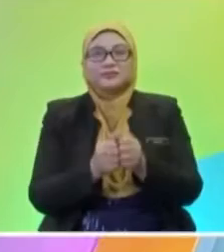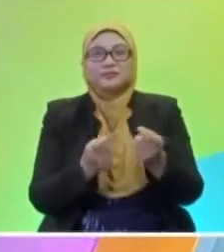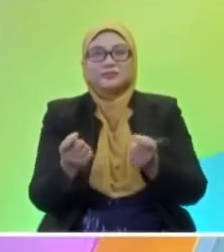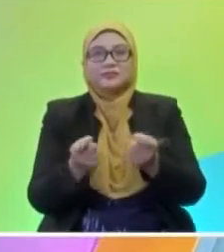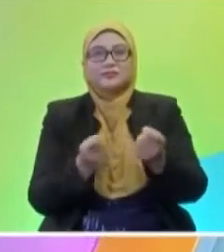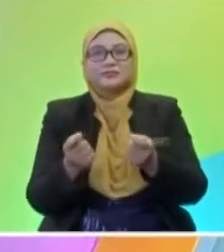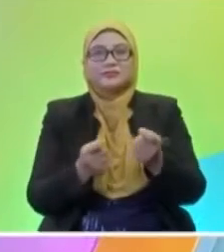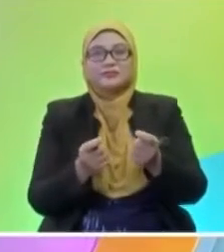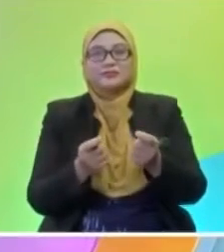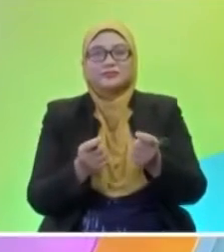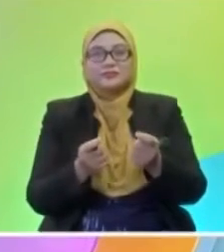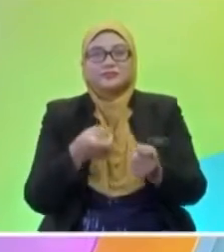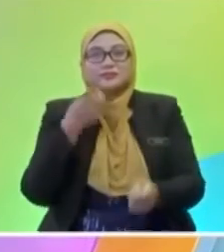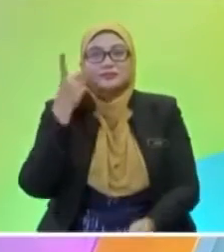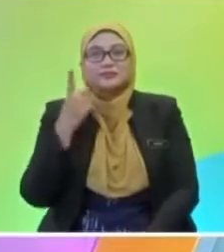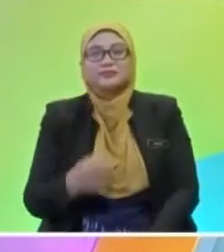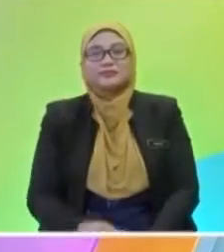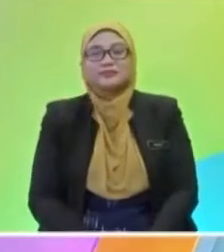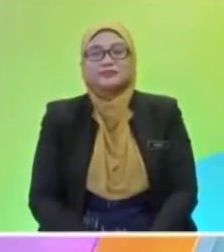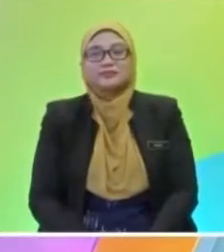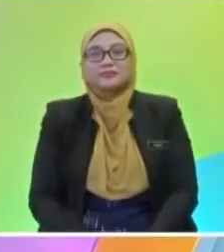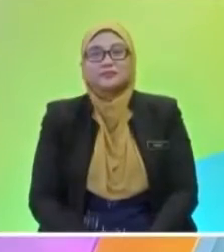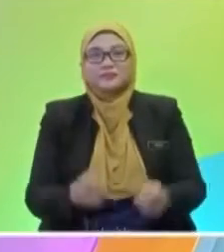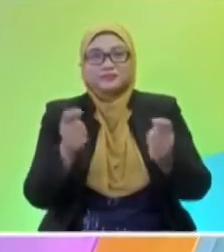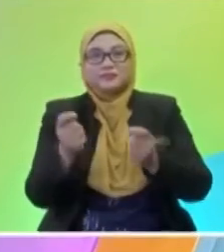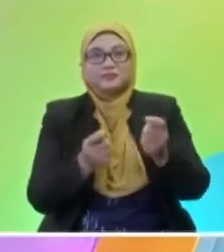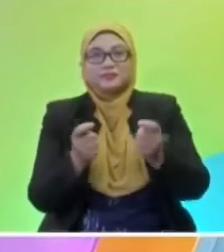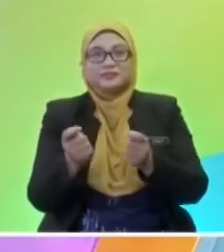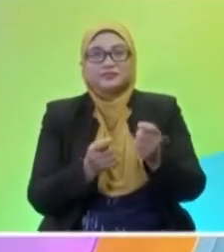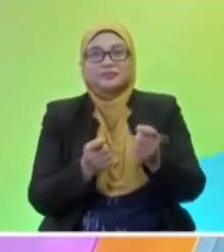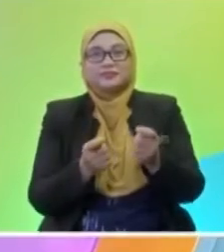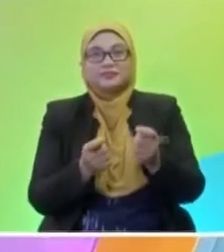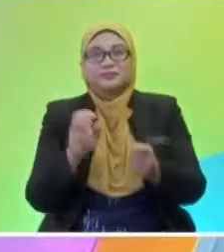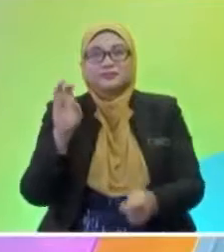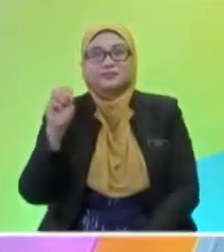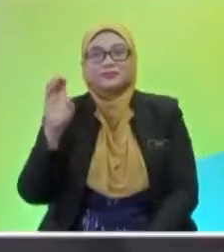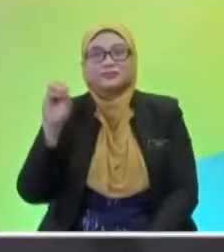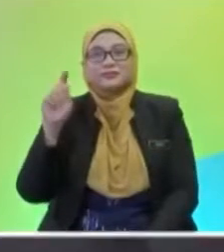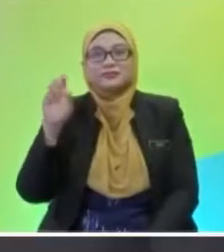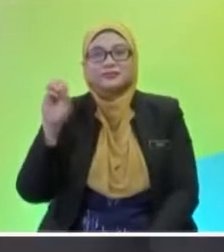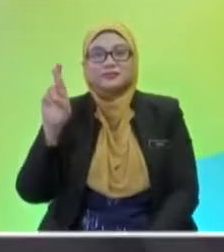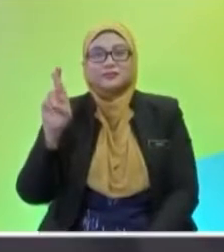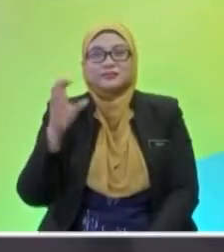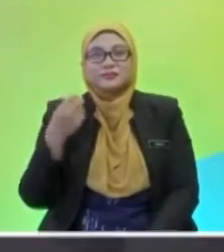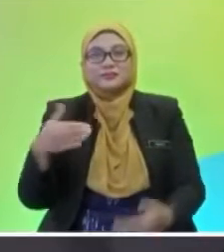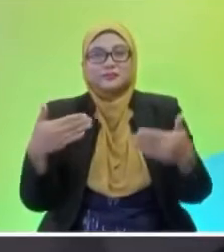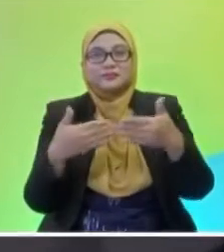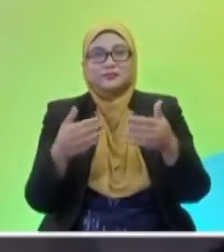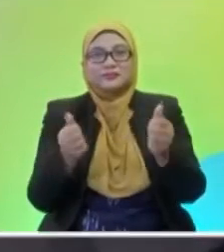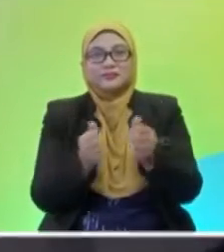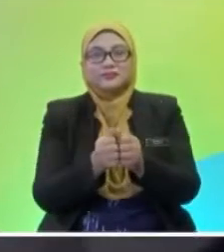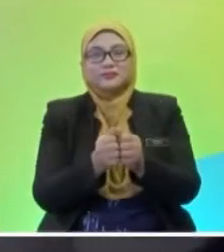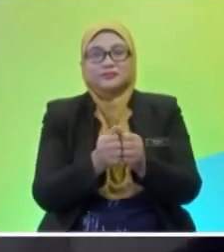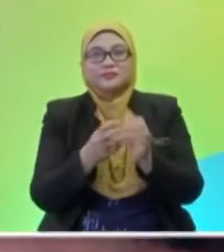dahulu. Okey, yang ini motor lah. Okey, motor. Cikgu dah sambungkan dengan wayar. Kemudian di